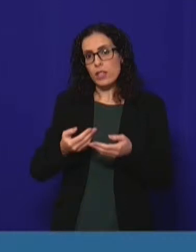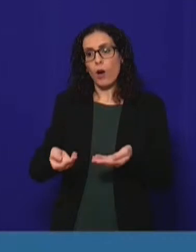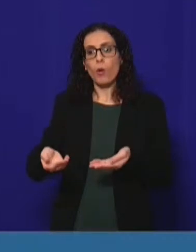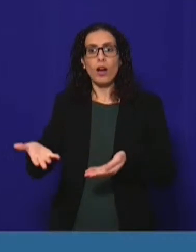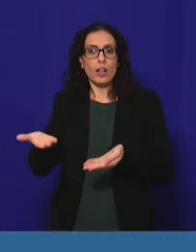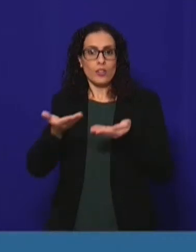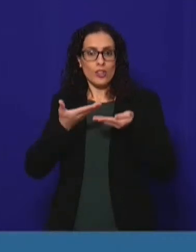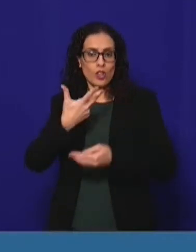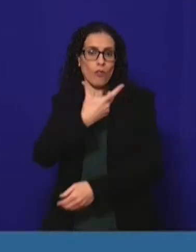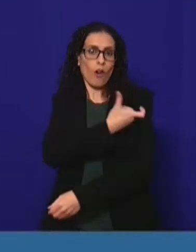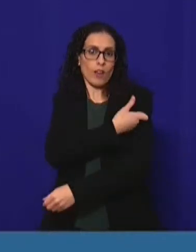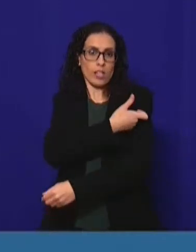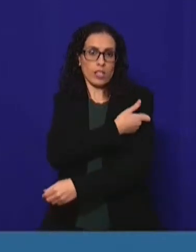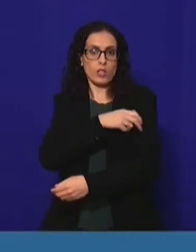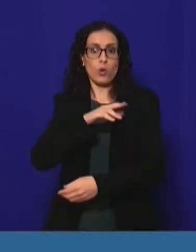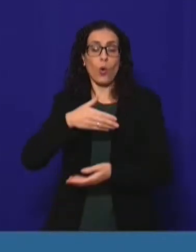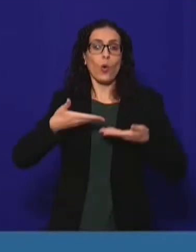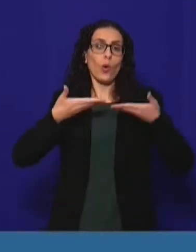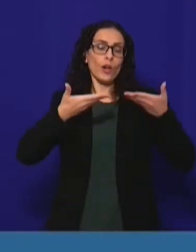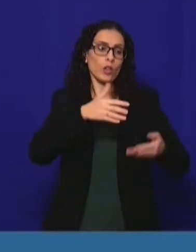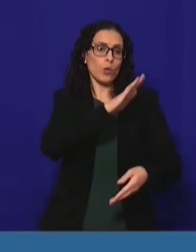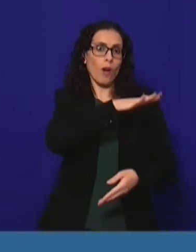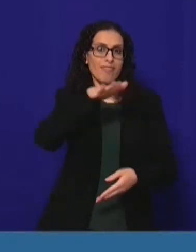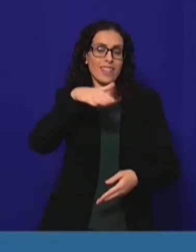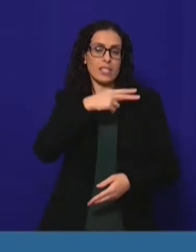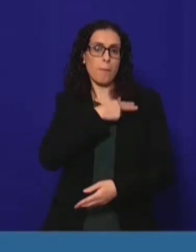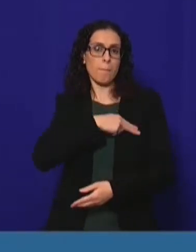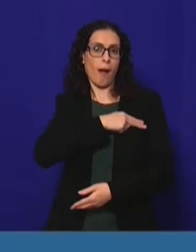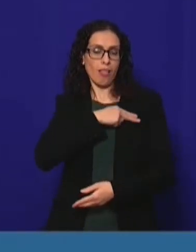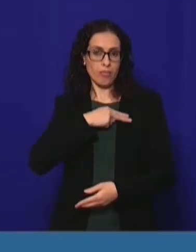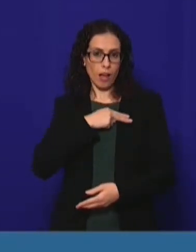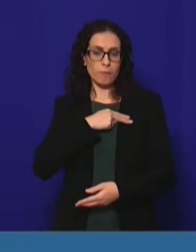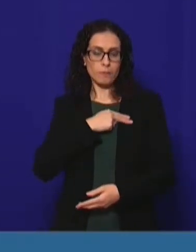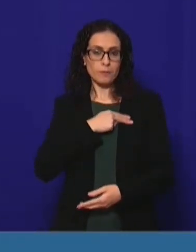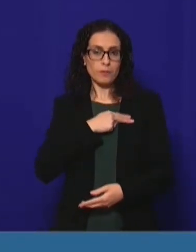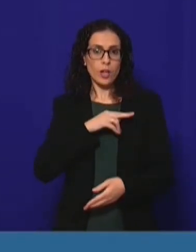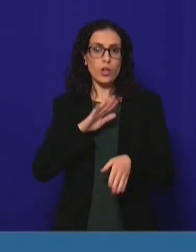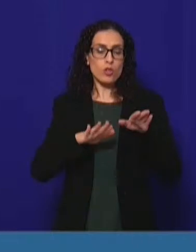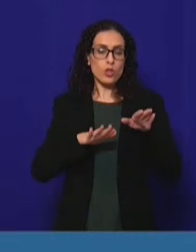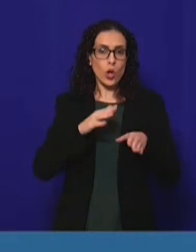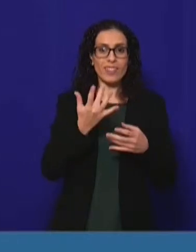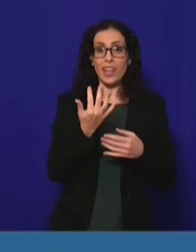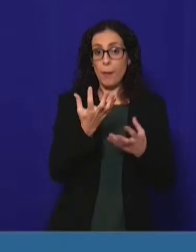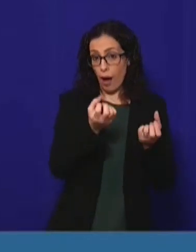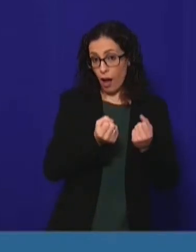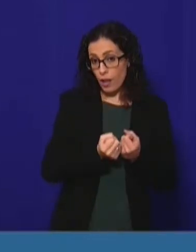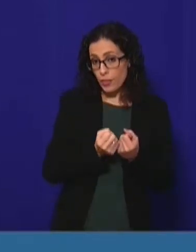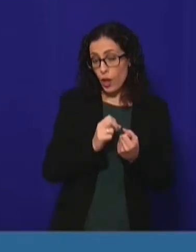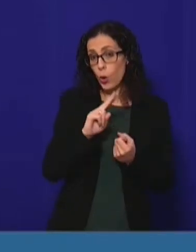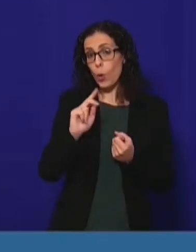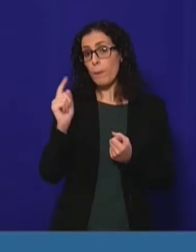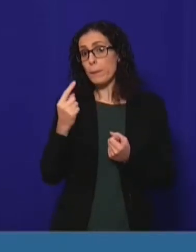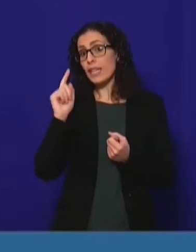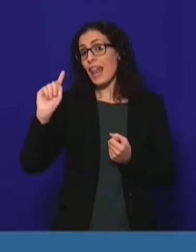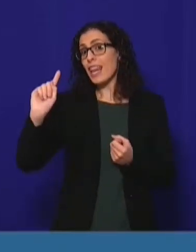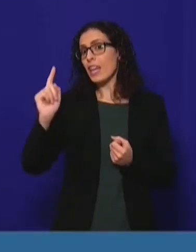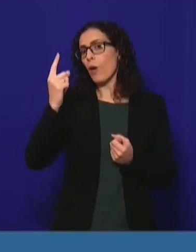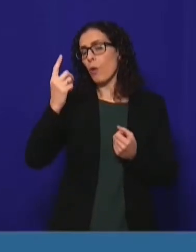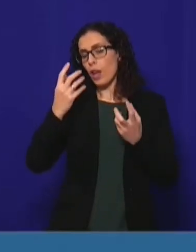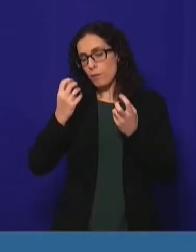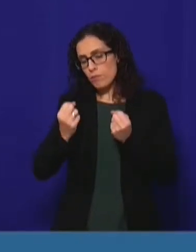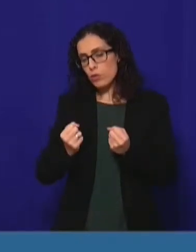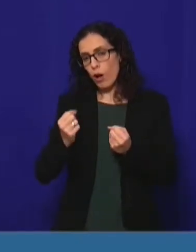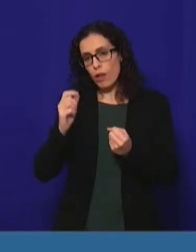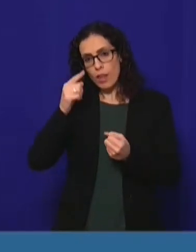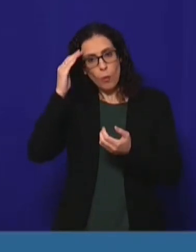l-popolazzjoni tagħna skont id-dożi li aħna jkollna u skont l-istrateġija ta' min huma l-iktar nies li aħna għandna